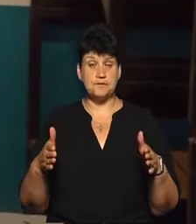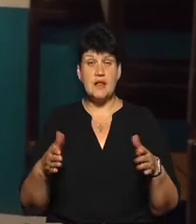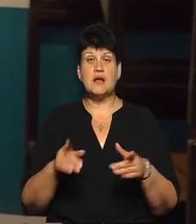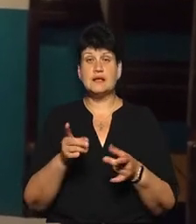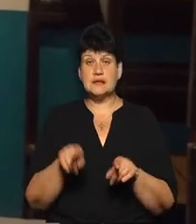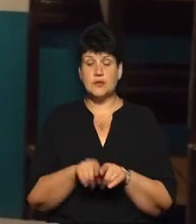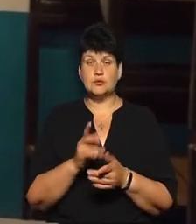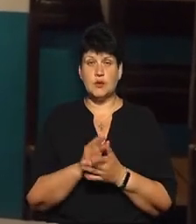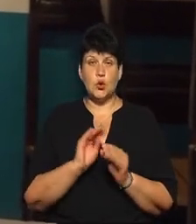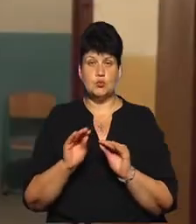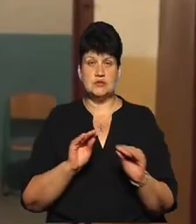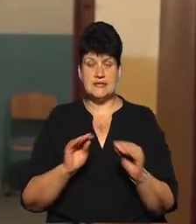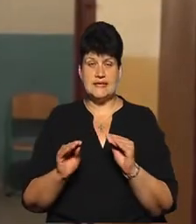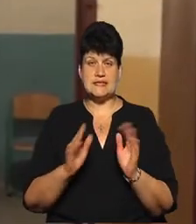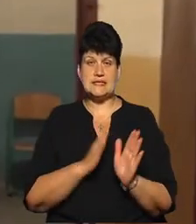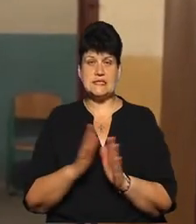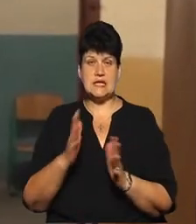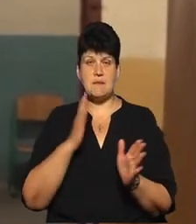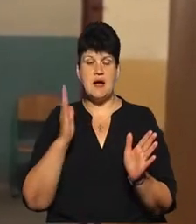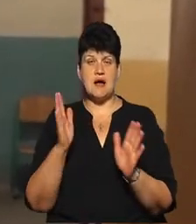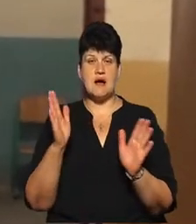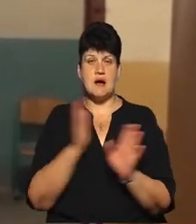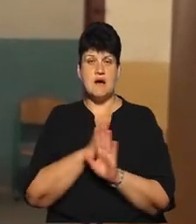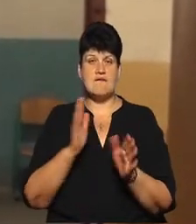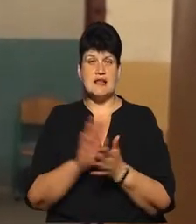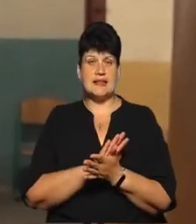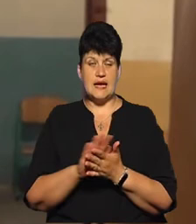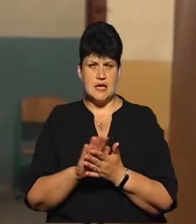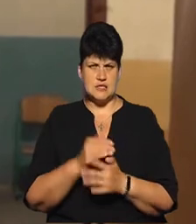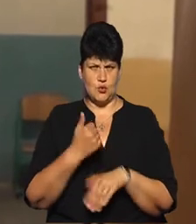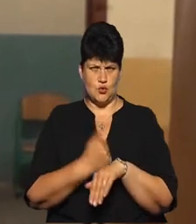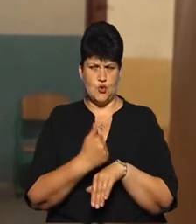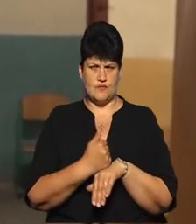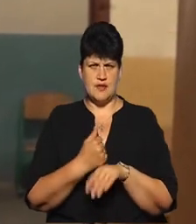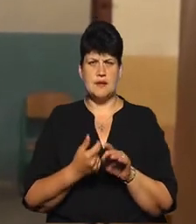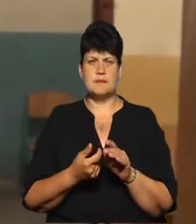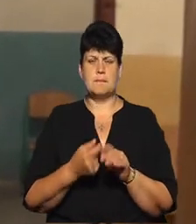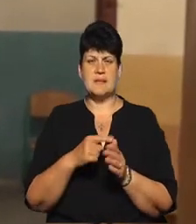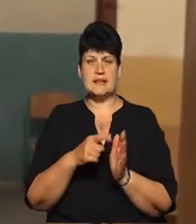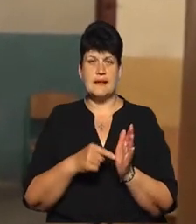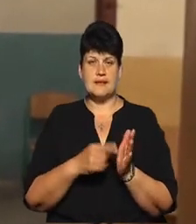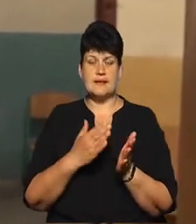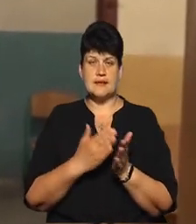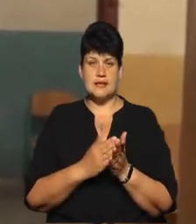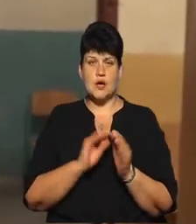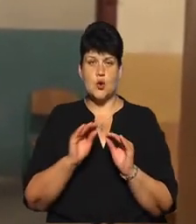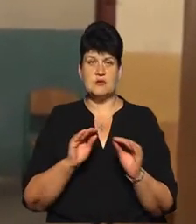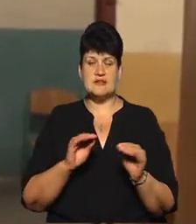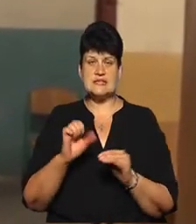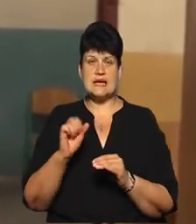влаштовуватися система вентиляції. З основних таких питань є питання влаштування санітарних